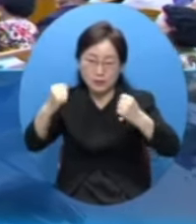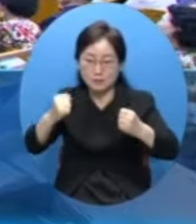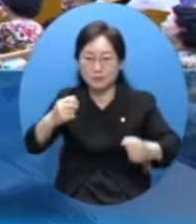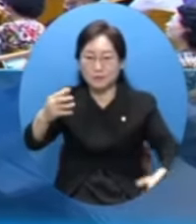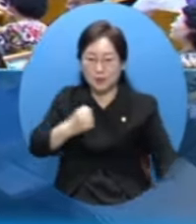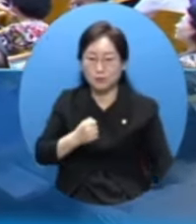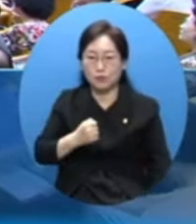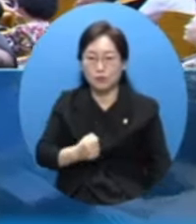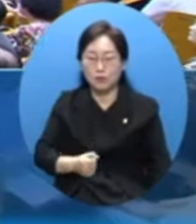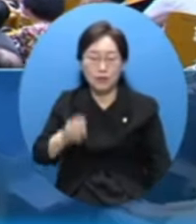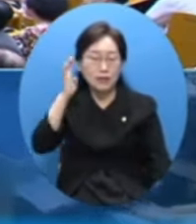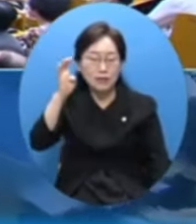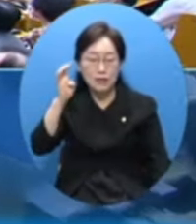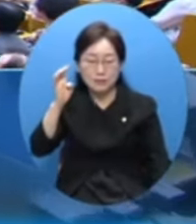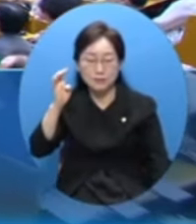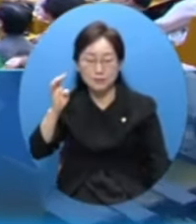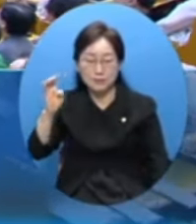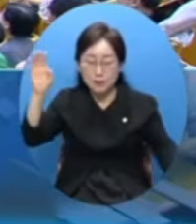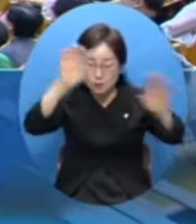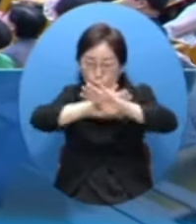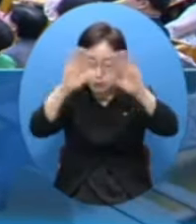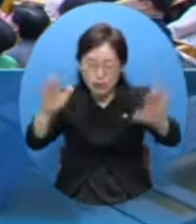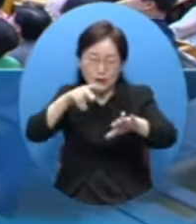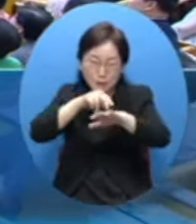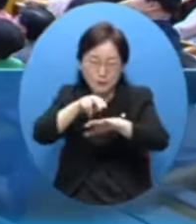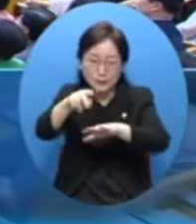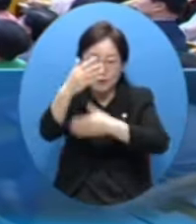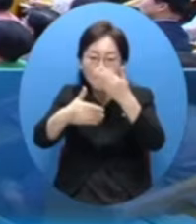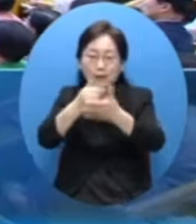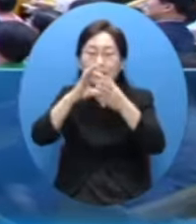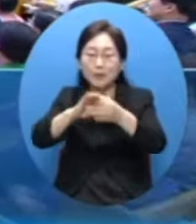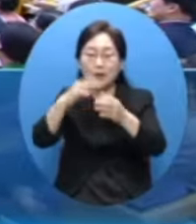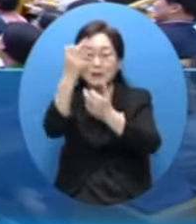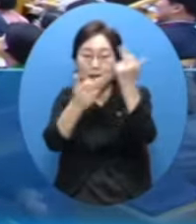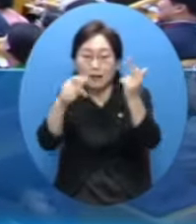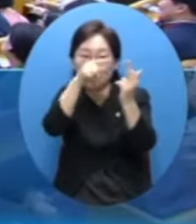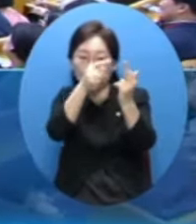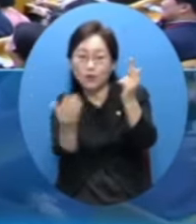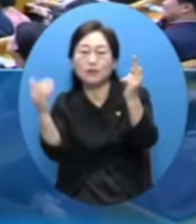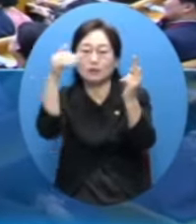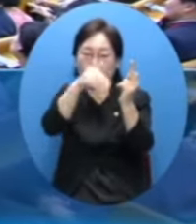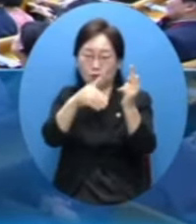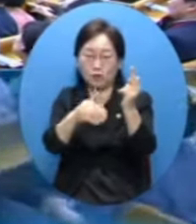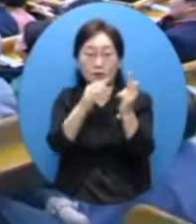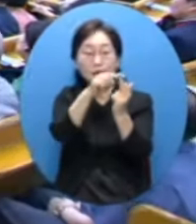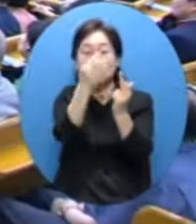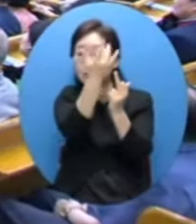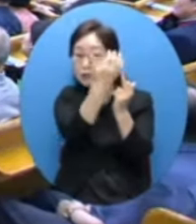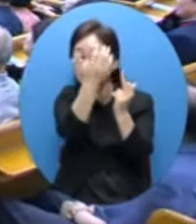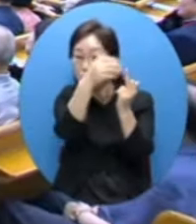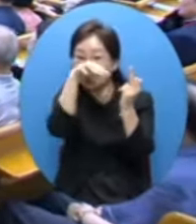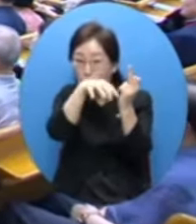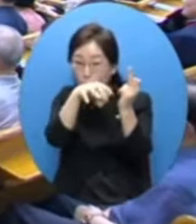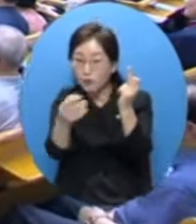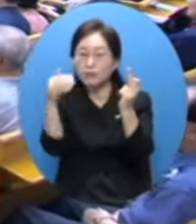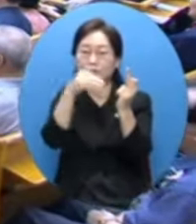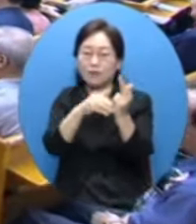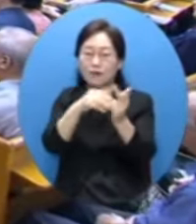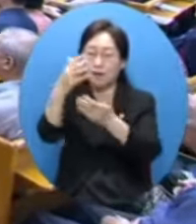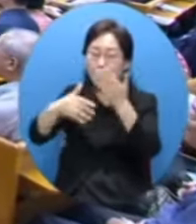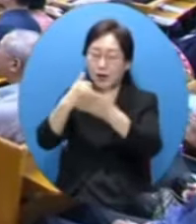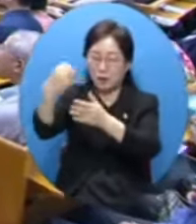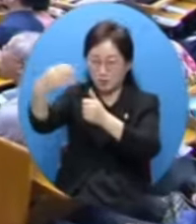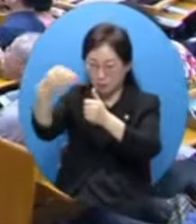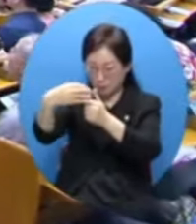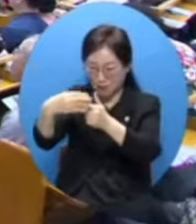의지하여 40주 40야를 가서 하나님의 산 호렙에 이르니라. 호렙산에서 엘리야는 하나님의 음성을 듣고 새로운